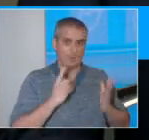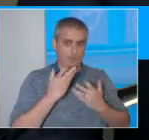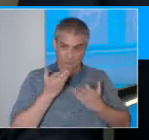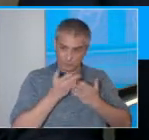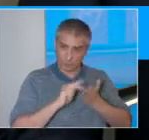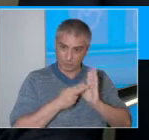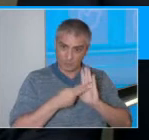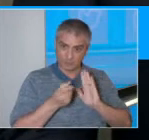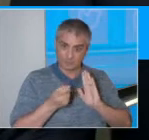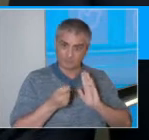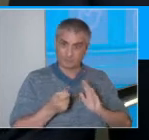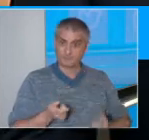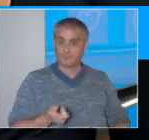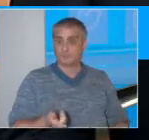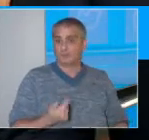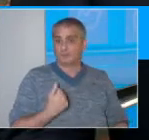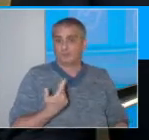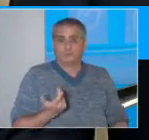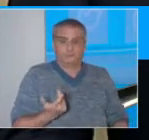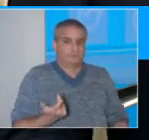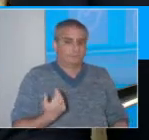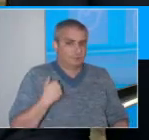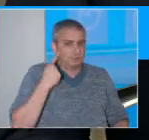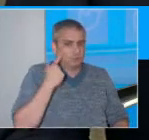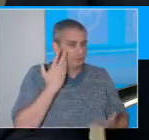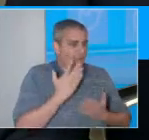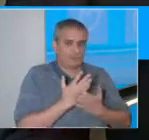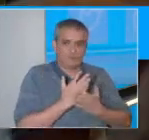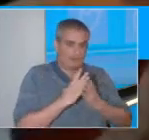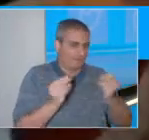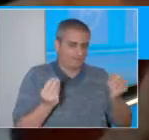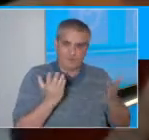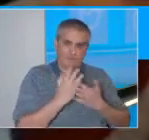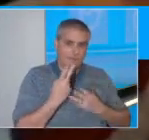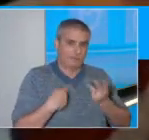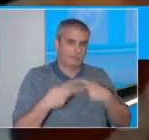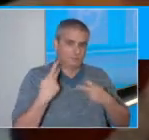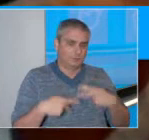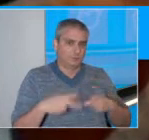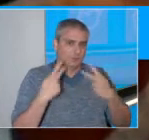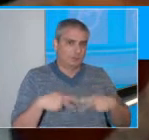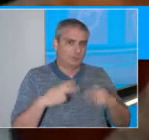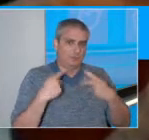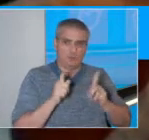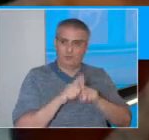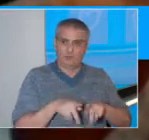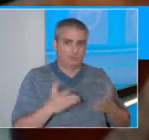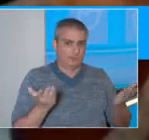לכם פוליטית, נעמה? האמת שאני חושבת שהיא כבר גבעה, זה כבר מחזור של אותן דברים.